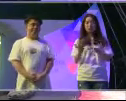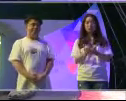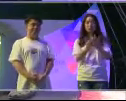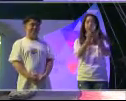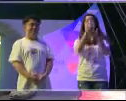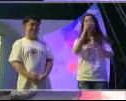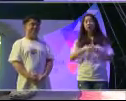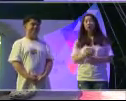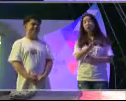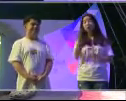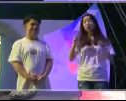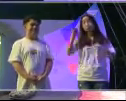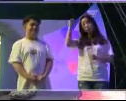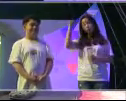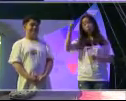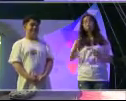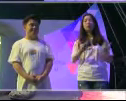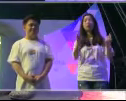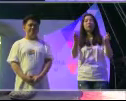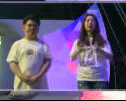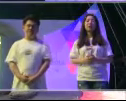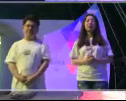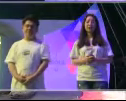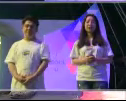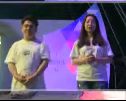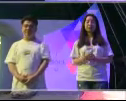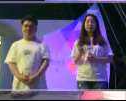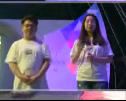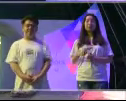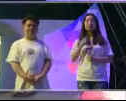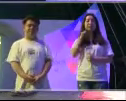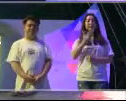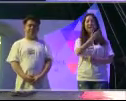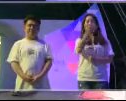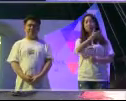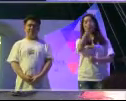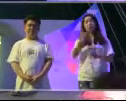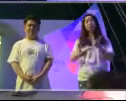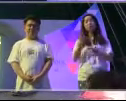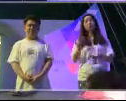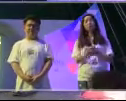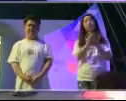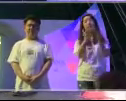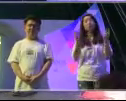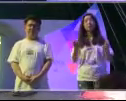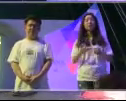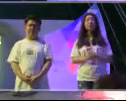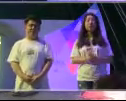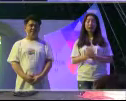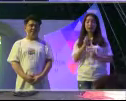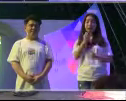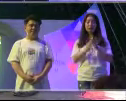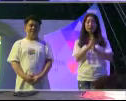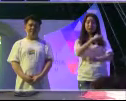찰 다란 꽃나무를 피울 것이라고 믿어 마지 않습니다 그리고 그것 참 n 서울시 인권위원회